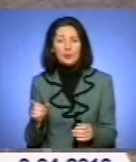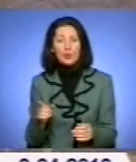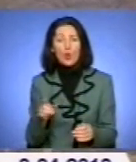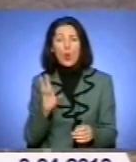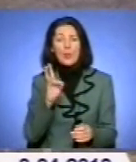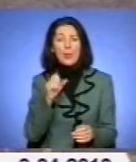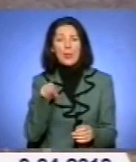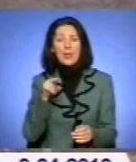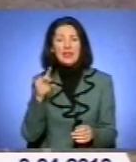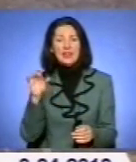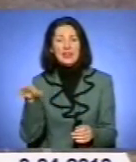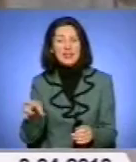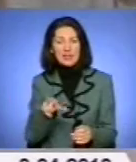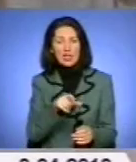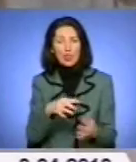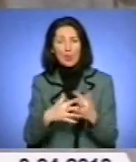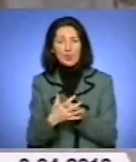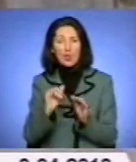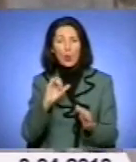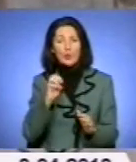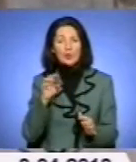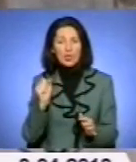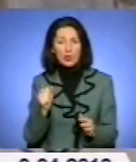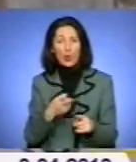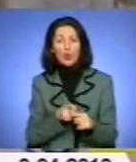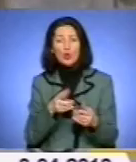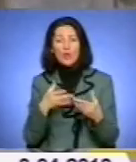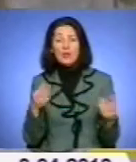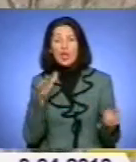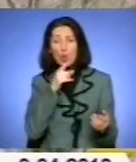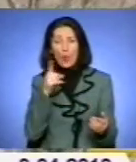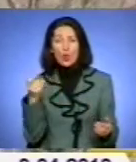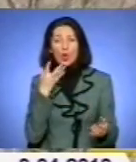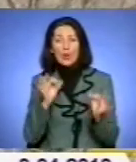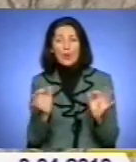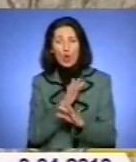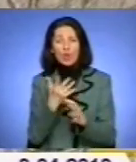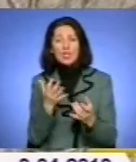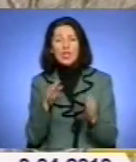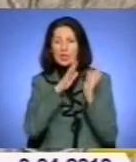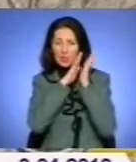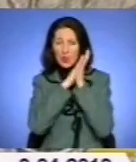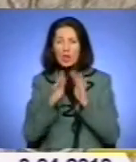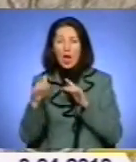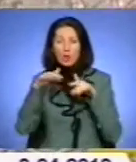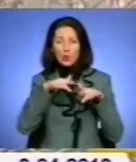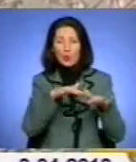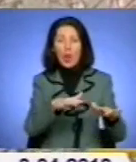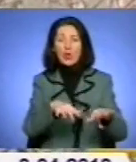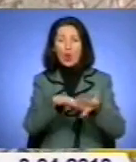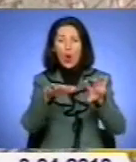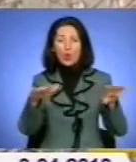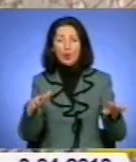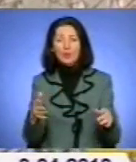Наддністрянському селі Устечко у цю весняну пору, коли природа ще спить, а туман огорнув верхів'я дерев, помітні незвичайні